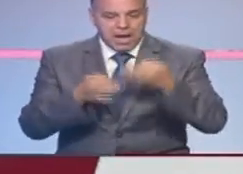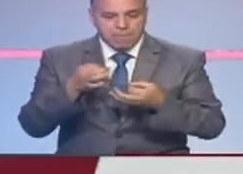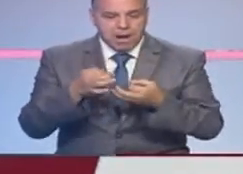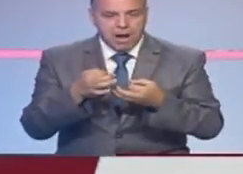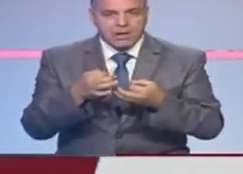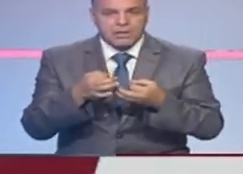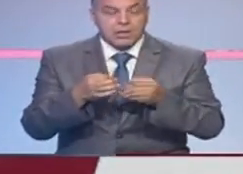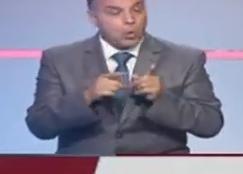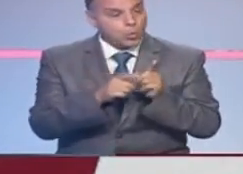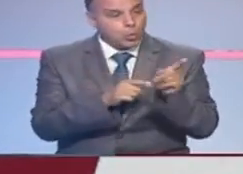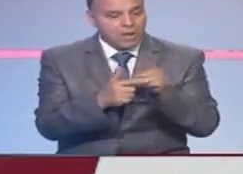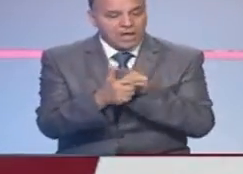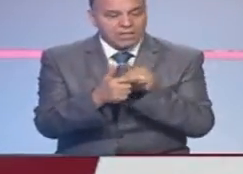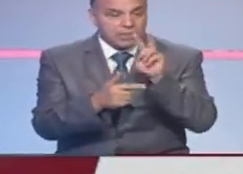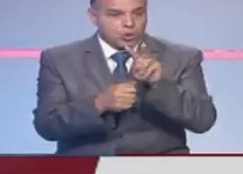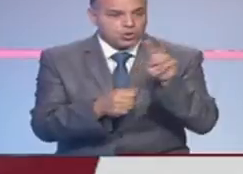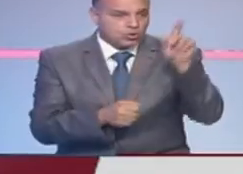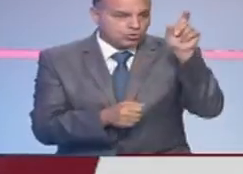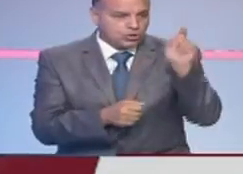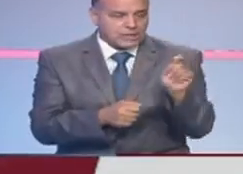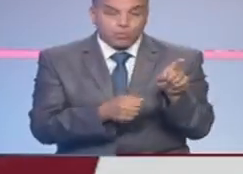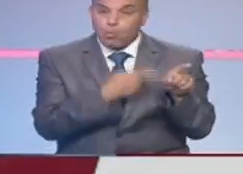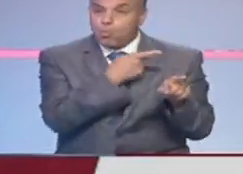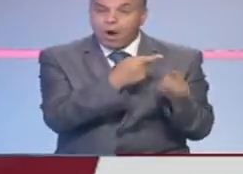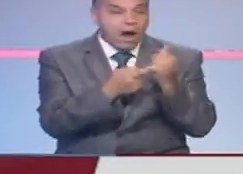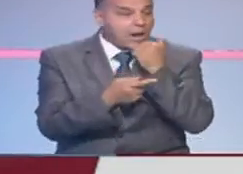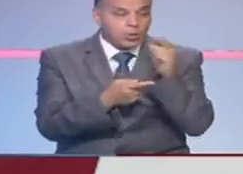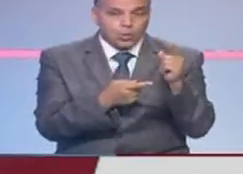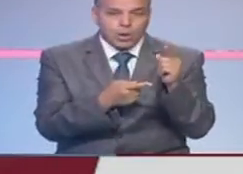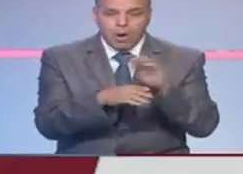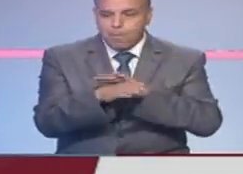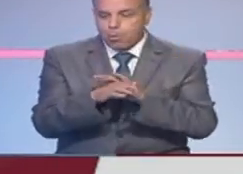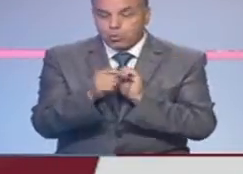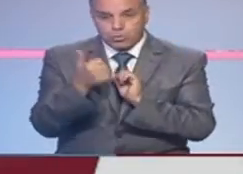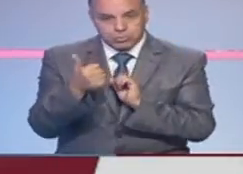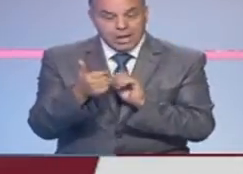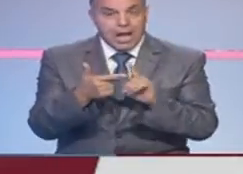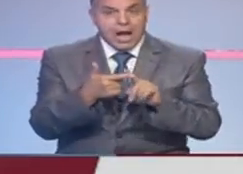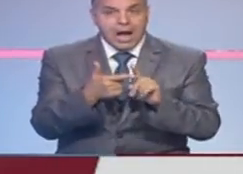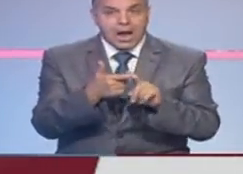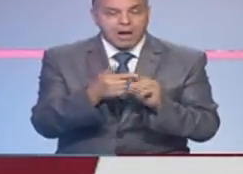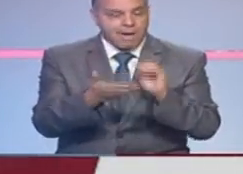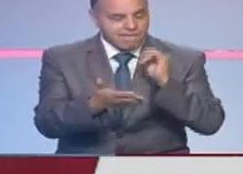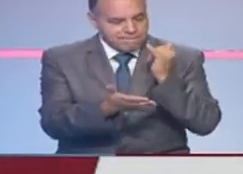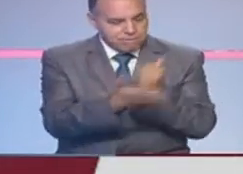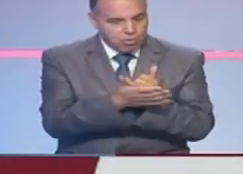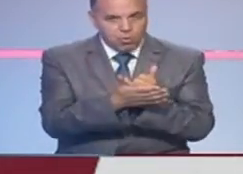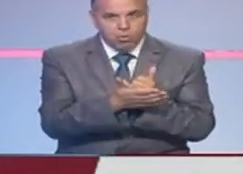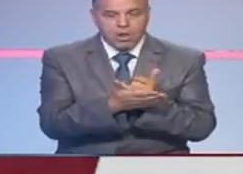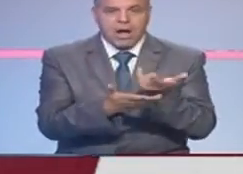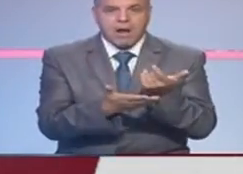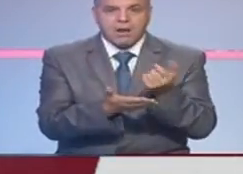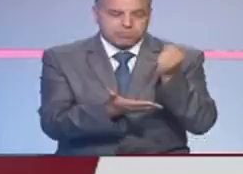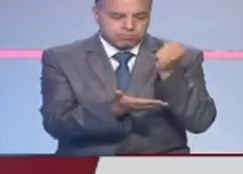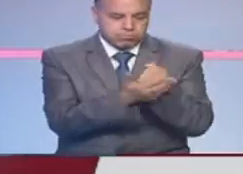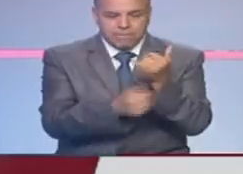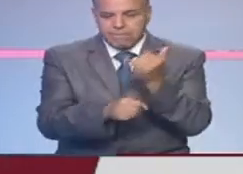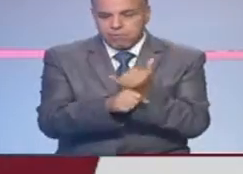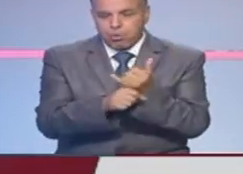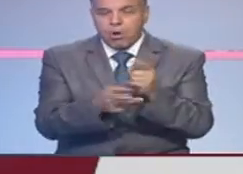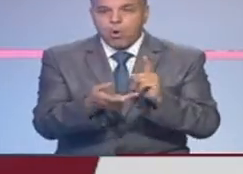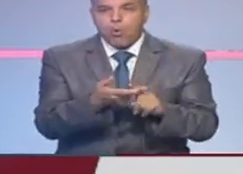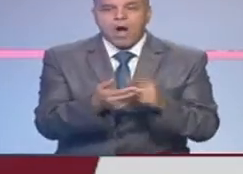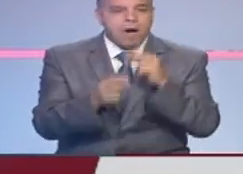بالكتب التهم لاثنين وعشرين متهما في كل قضيه من اجل التدليس ومسك واستعمال مدلس و